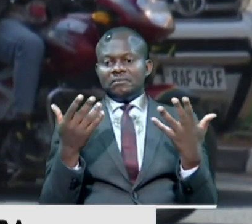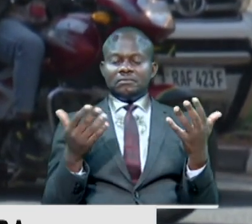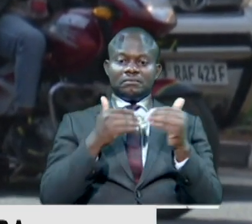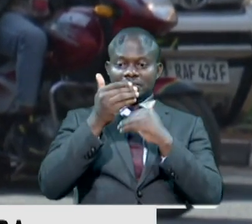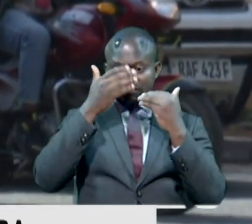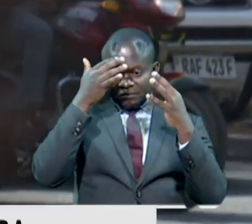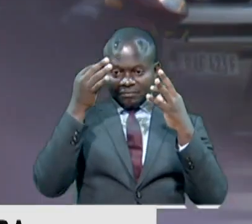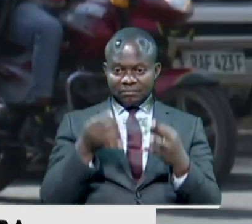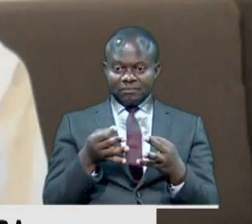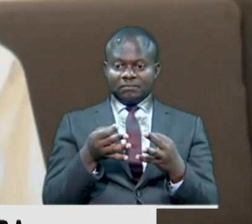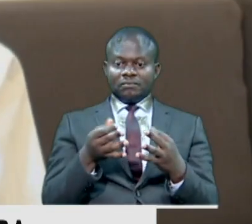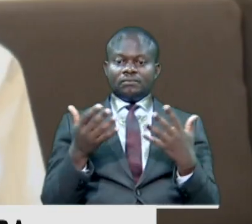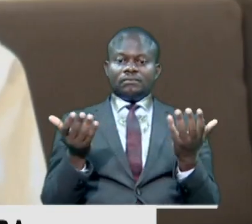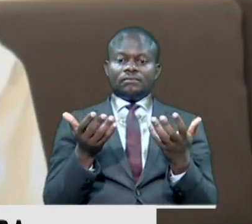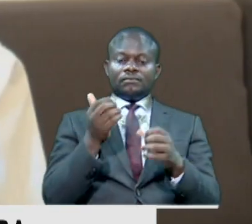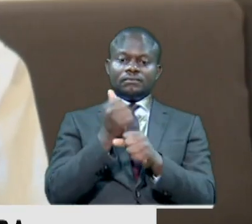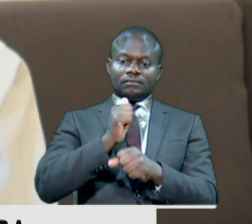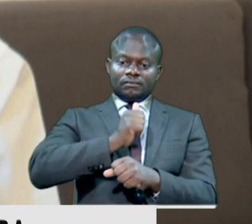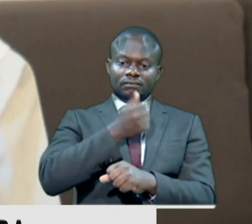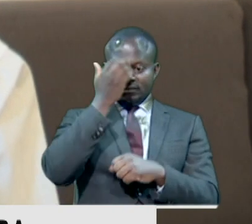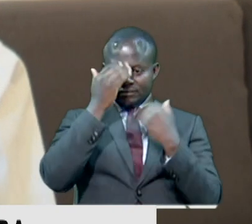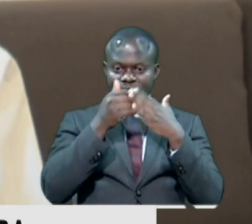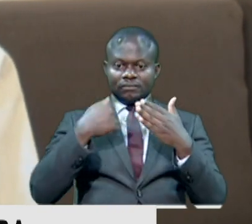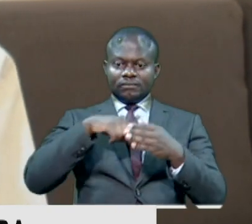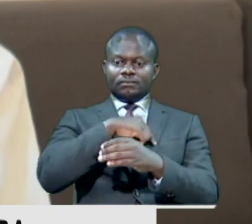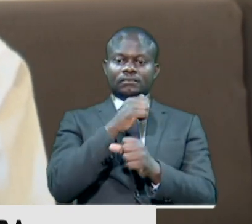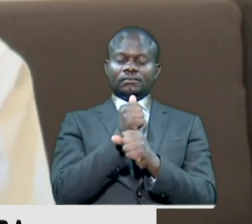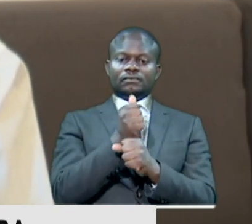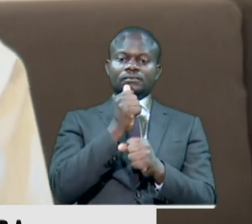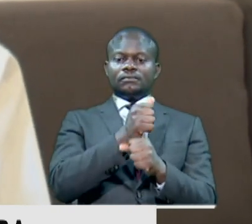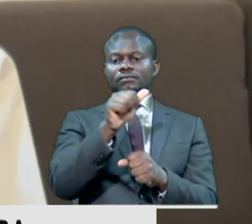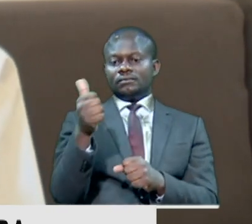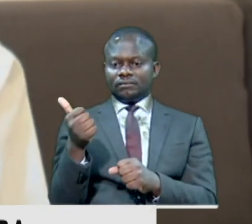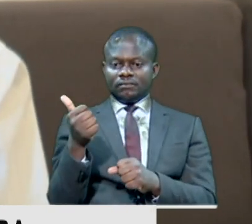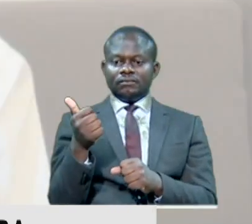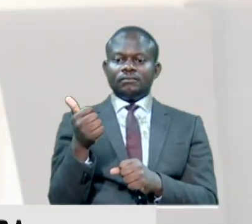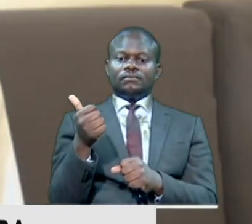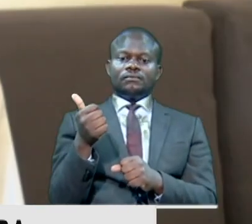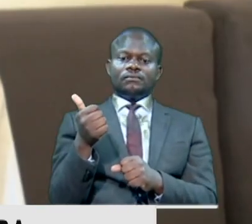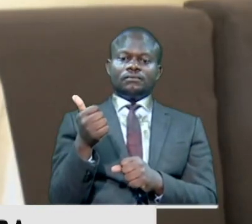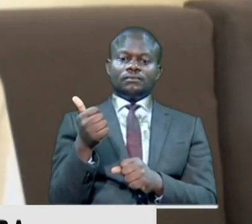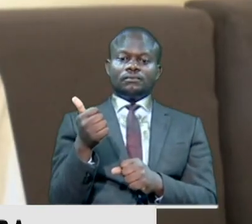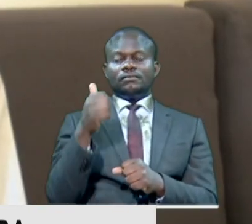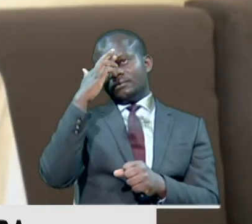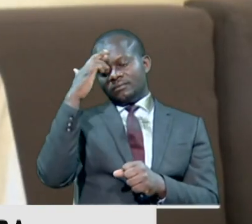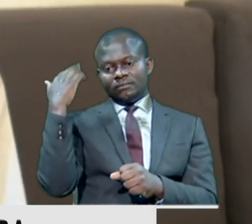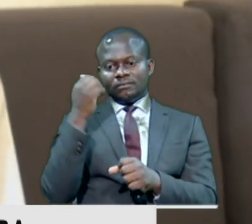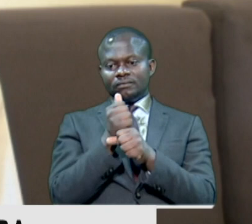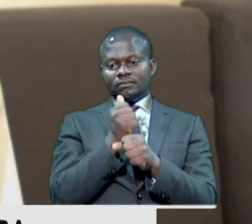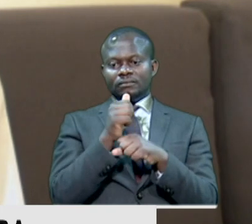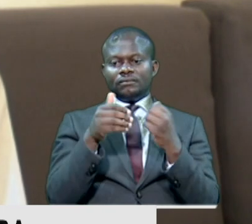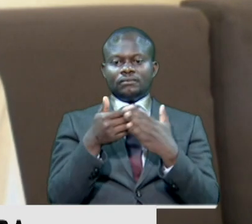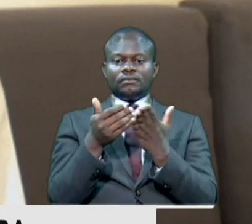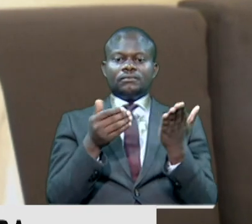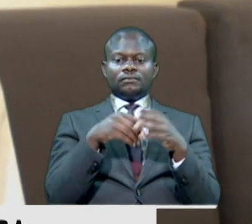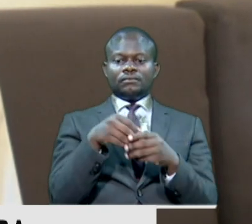gufata umwanzuro noneho wo gukora nikorera kuko akenshi najyaga nkorera abandi biraka najyaga nkora mu kazi najyaga nkora nyine